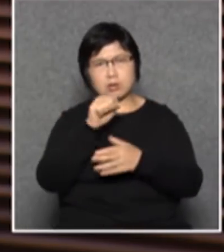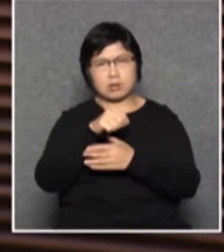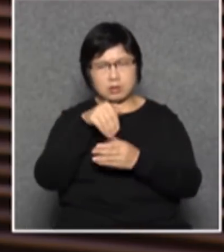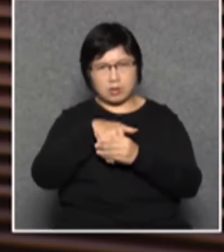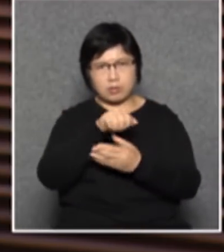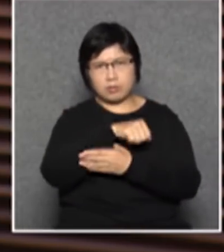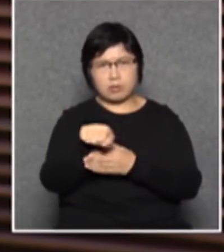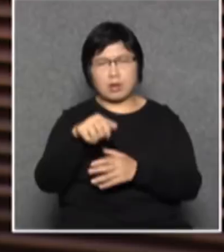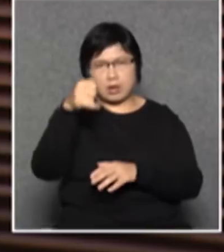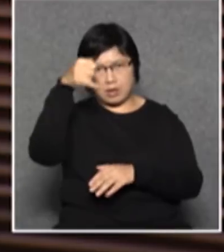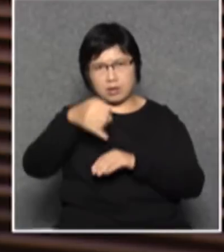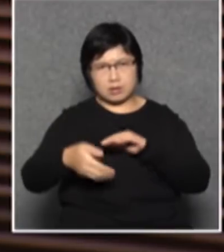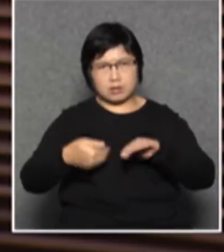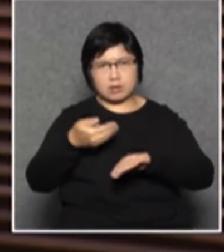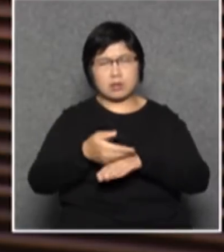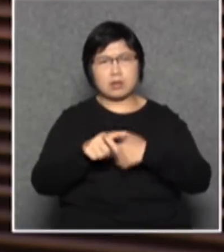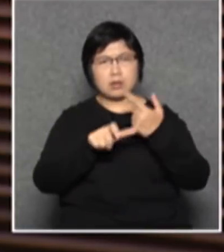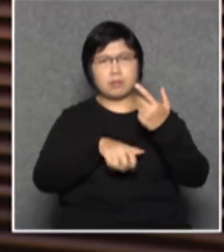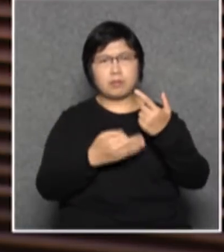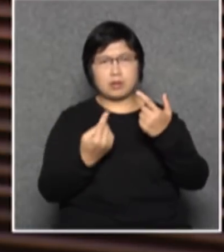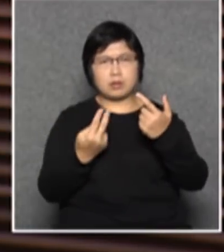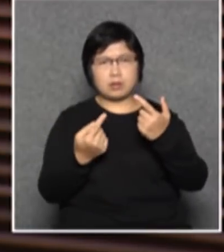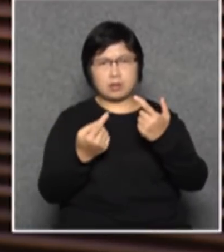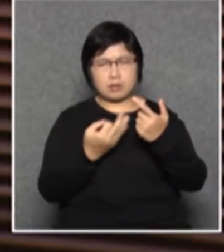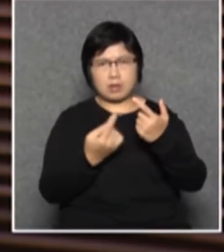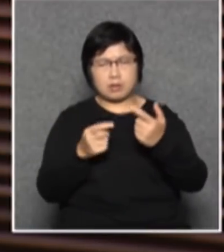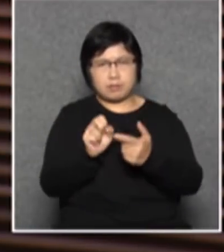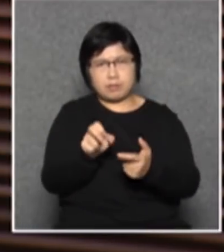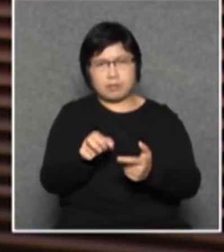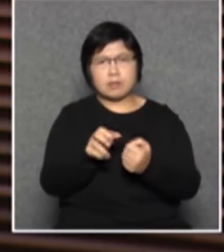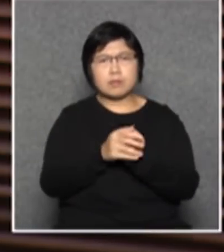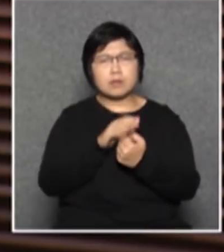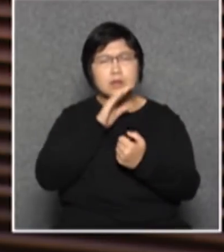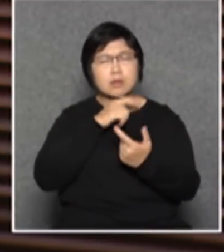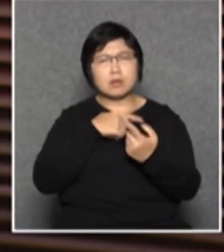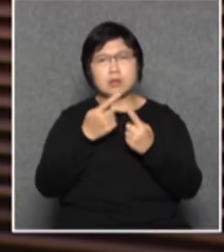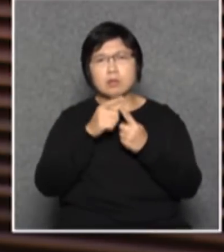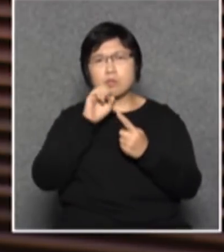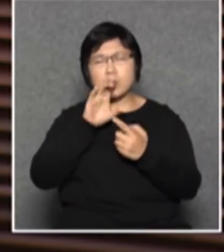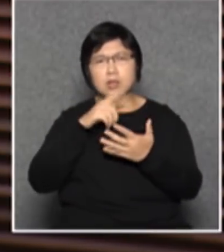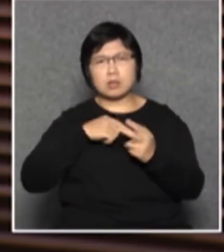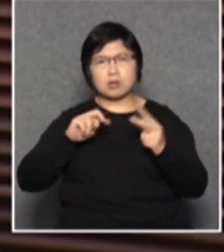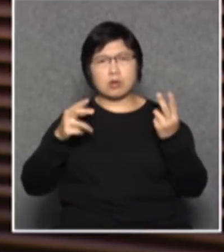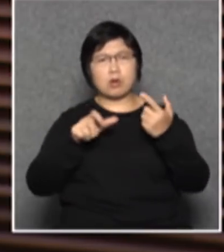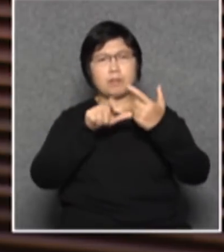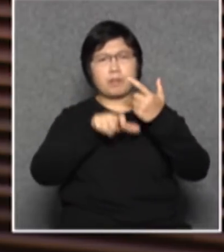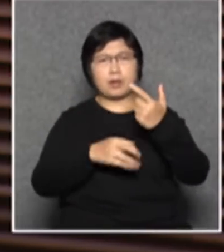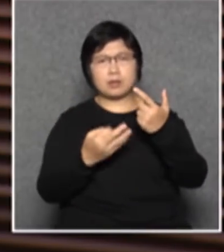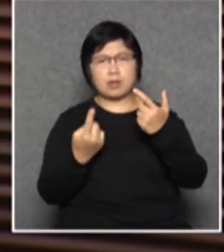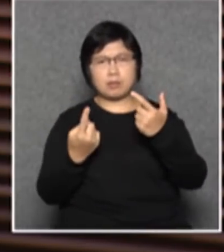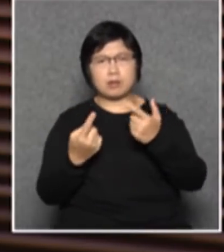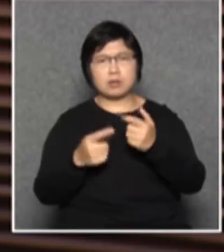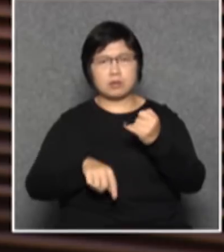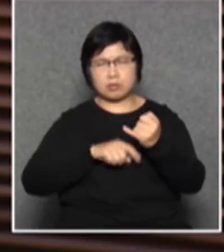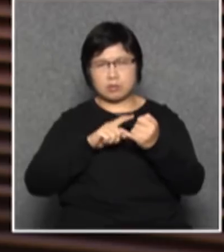次重啟831依然是適用。所以如果人口口聲聲說要改變831，其實最正